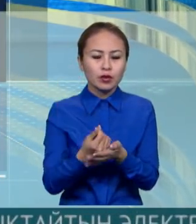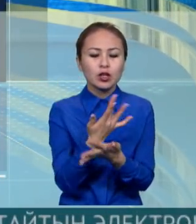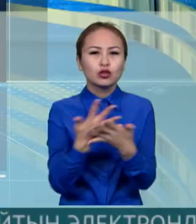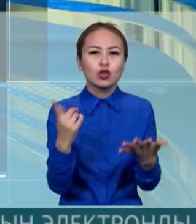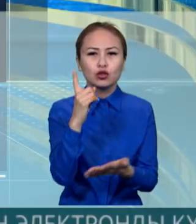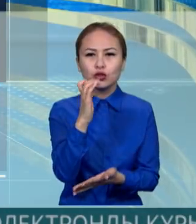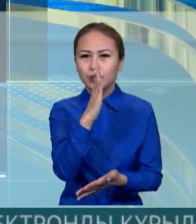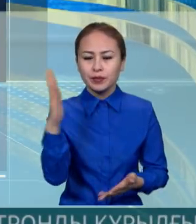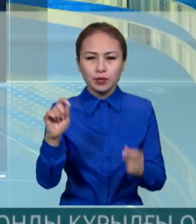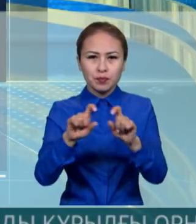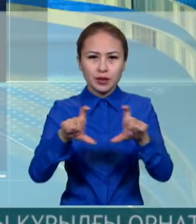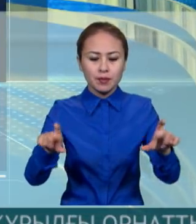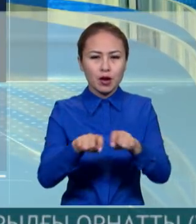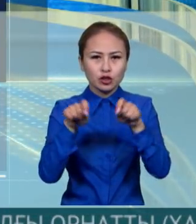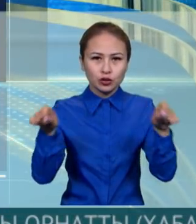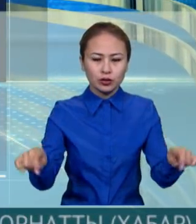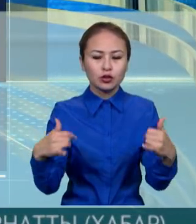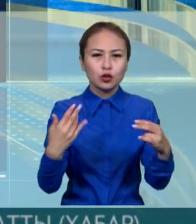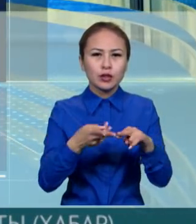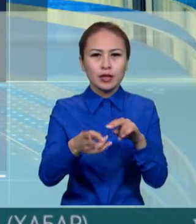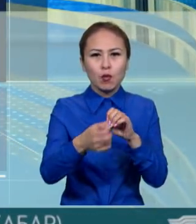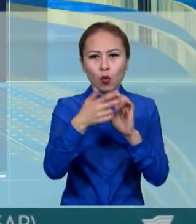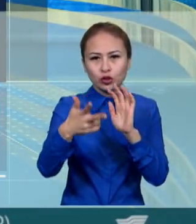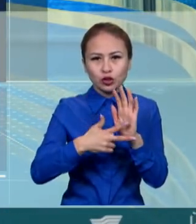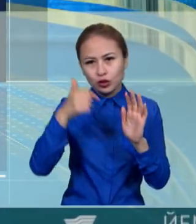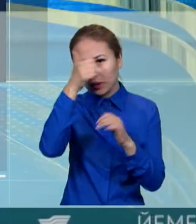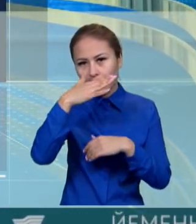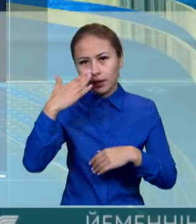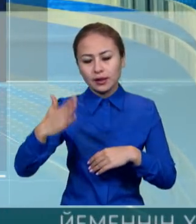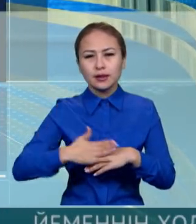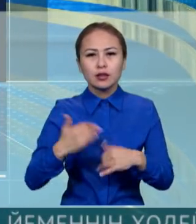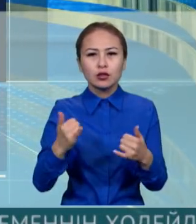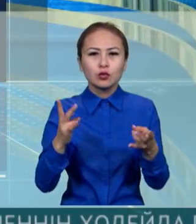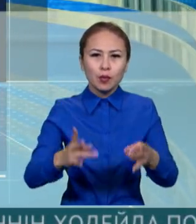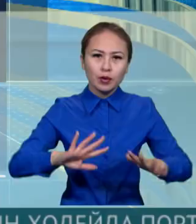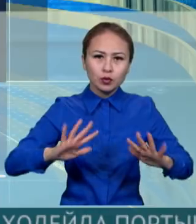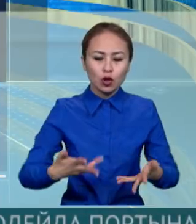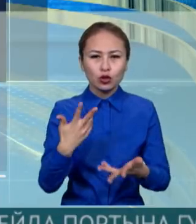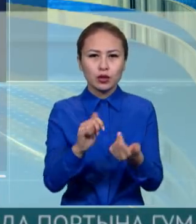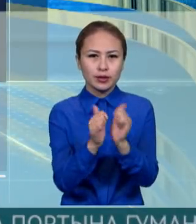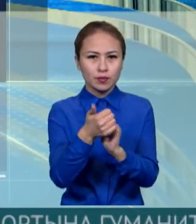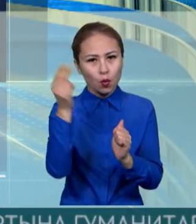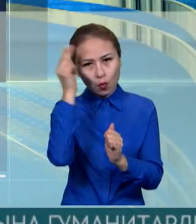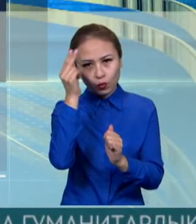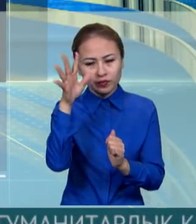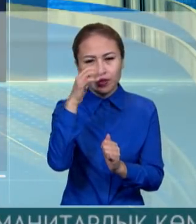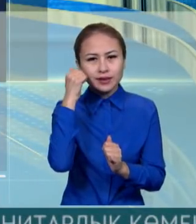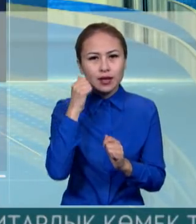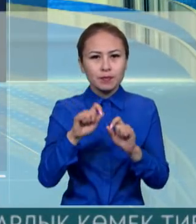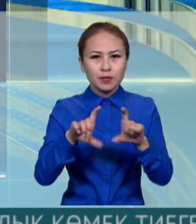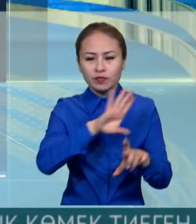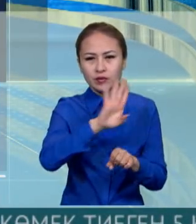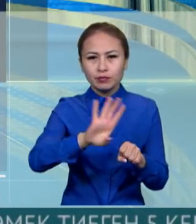астам мектеп ашылды. 2018 жылға қарай апатты жағдайдағы және үш ауысымда оқитын мектептер түгел